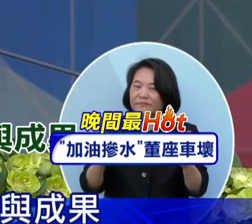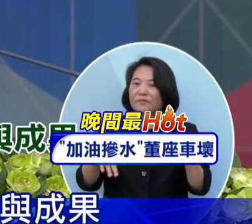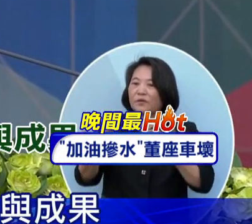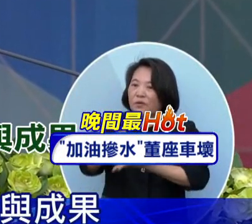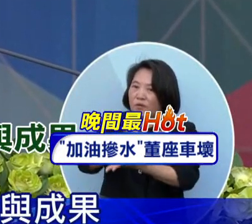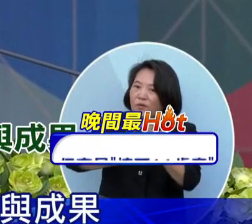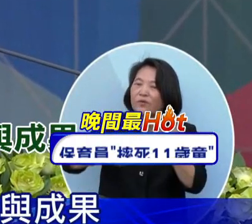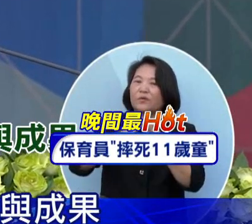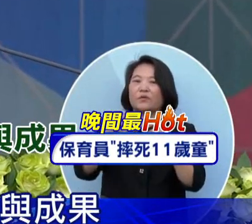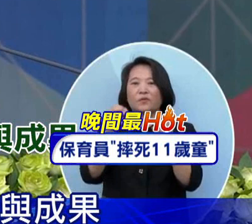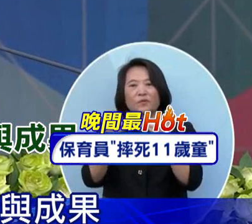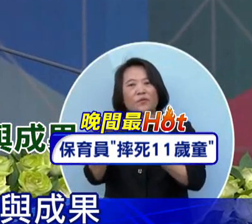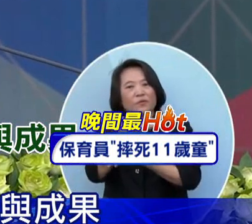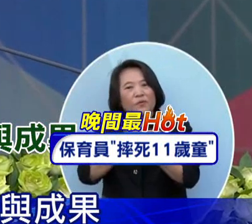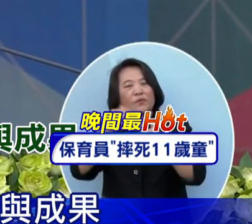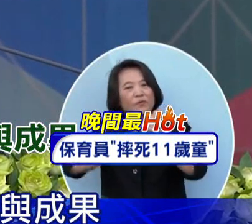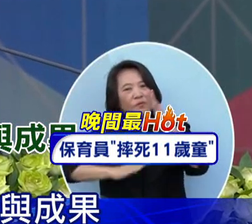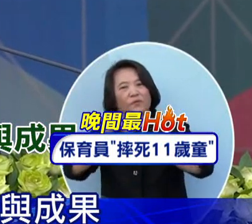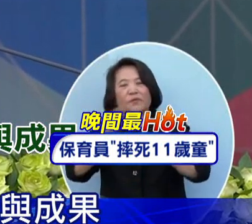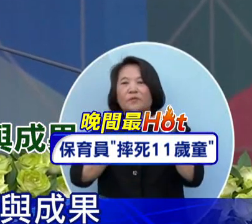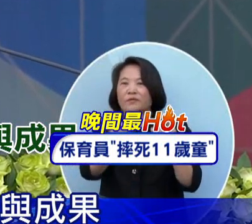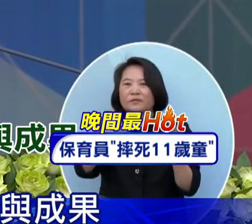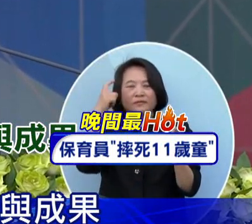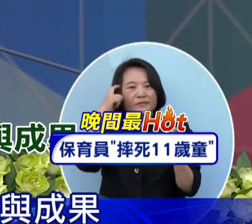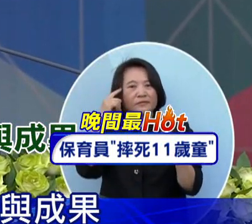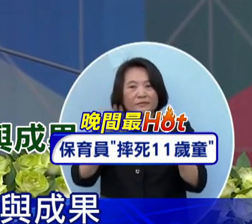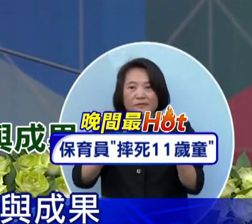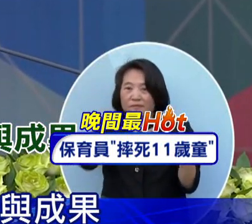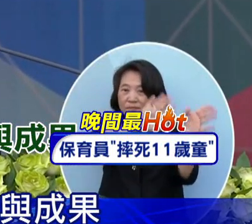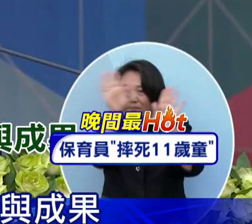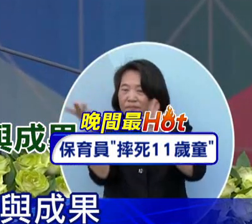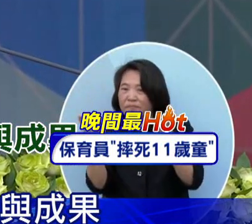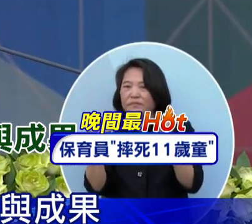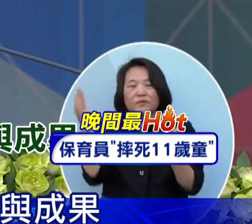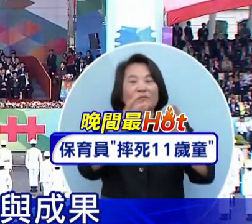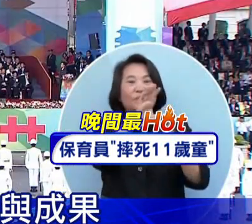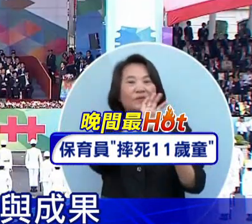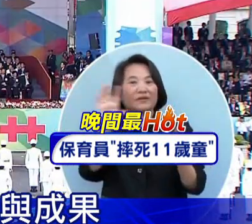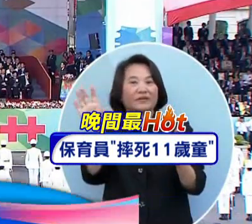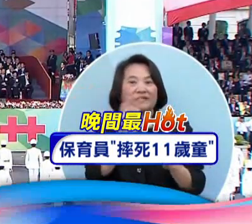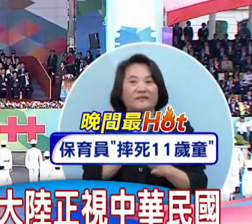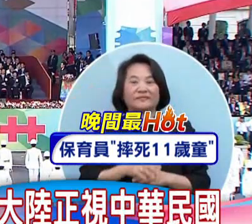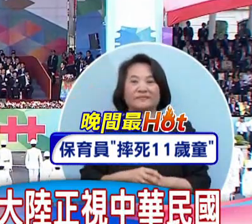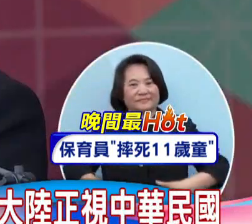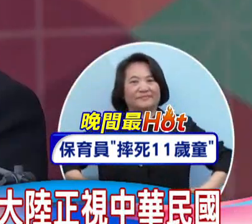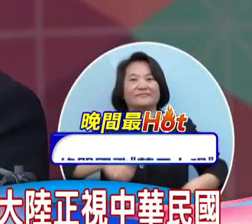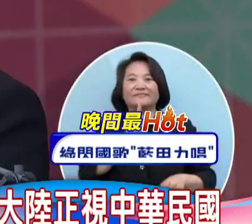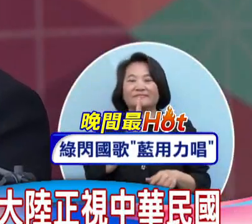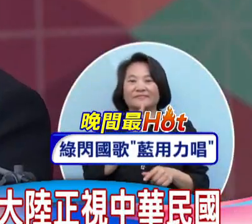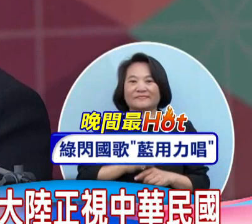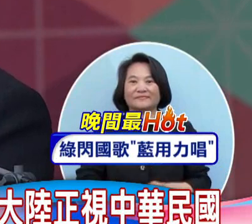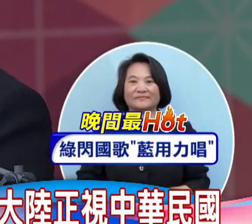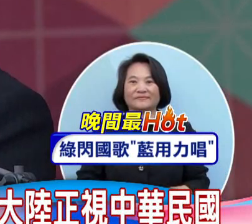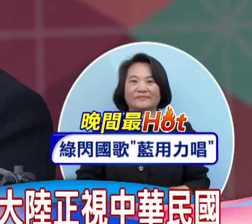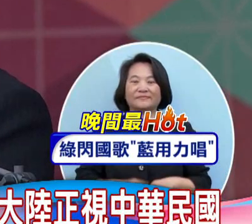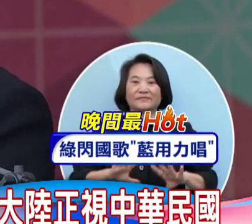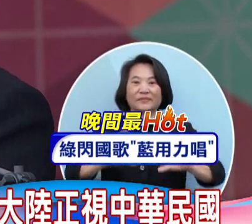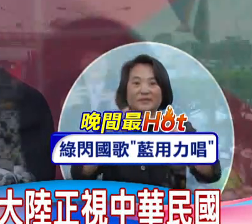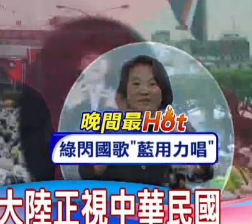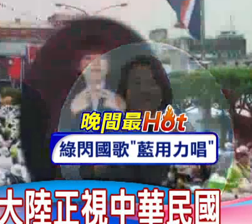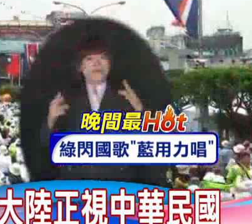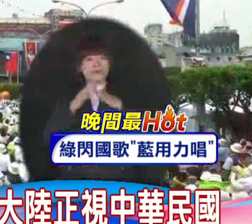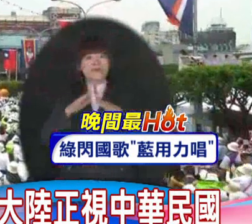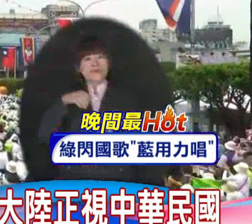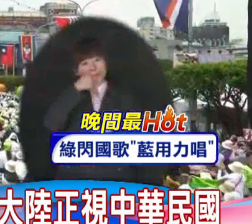协商所累积形成的现状与成果。 答案似曾相识，绝口不提九二共